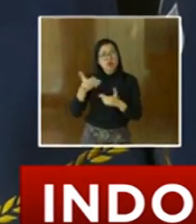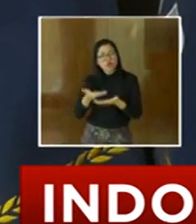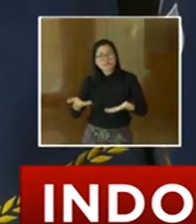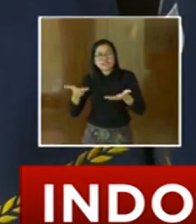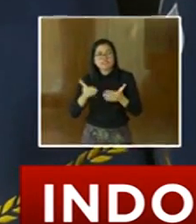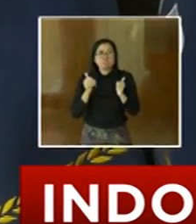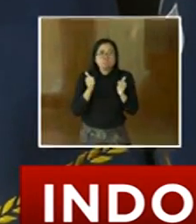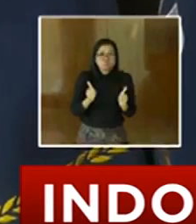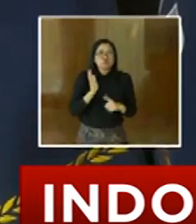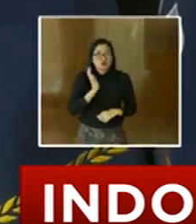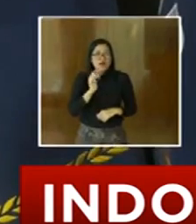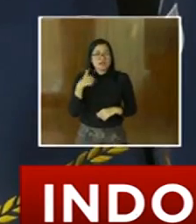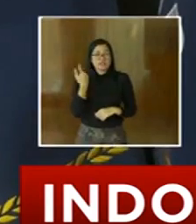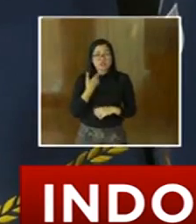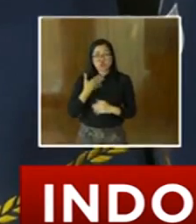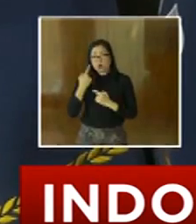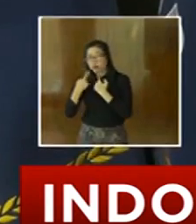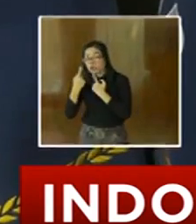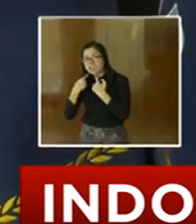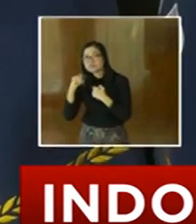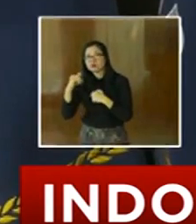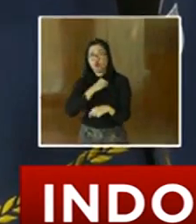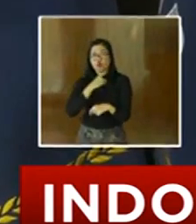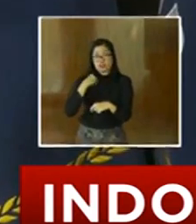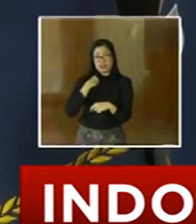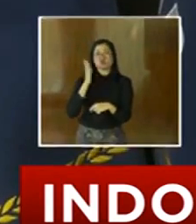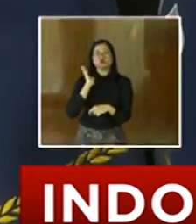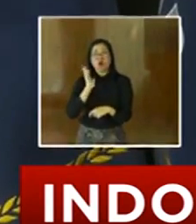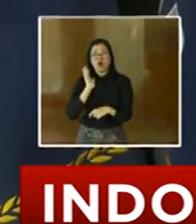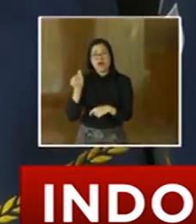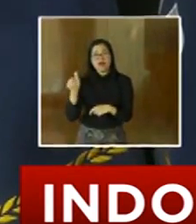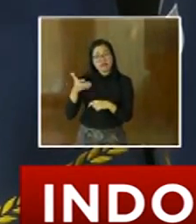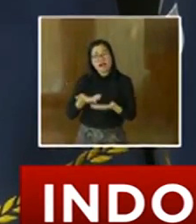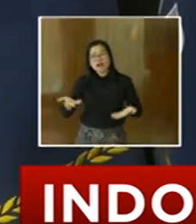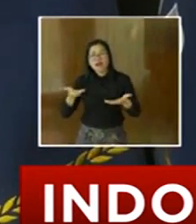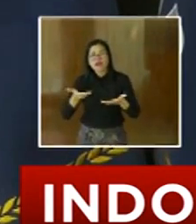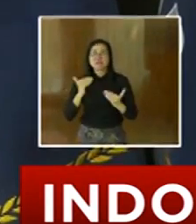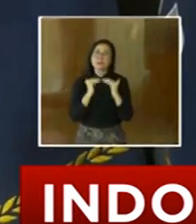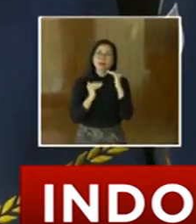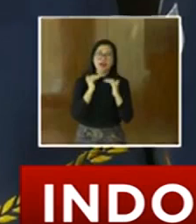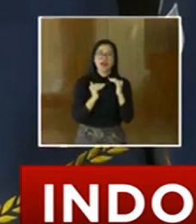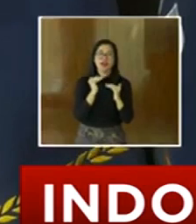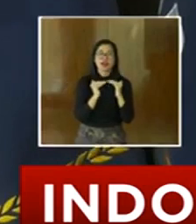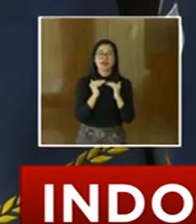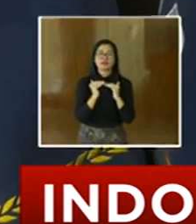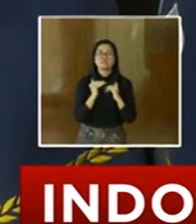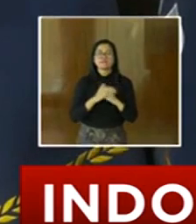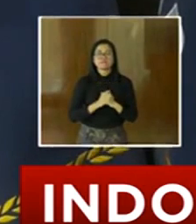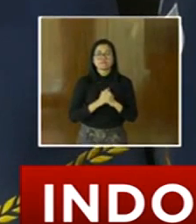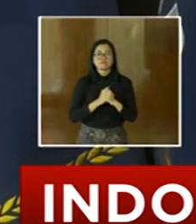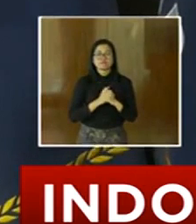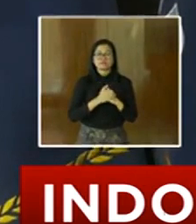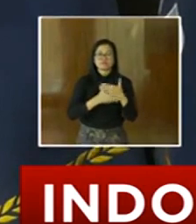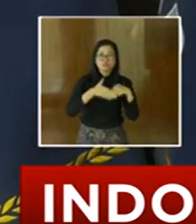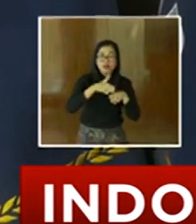kami sudah mempertemukan Kasih dengan dokter yang merawat keadaannya stabil mengarah kearah perbaikan yang